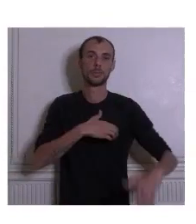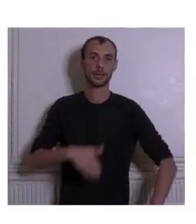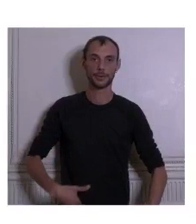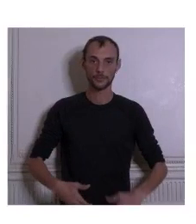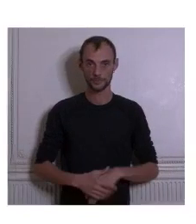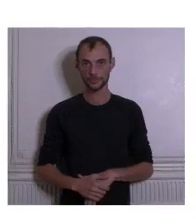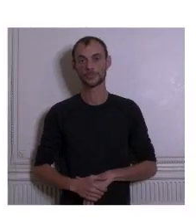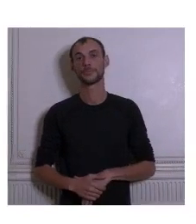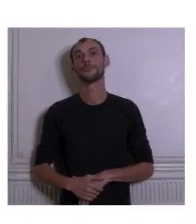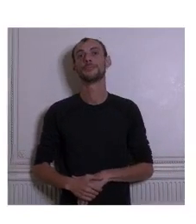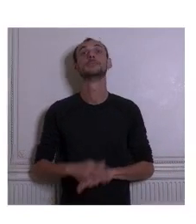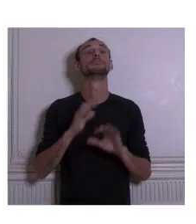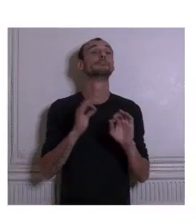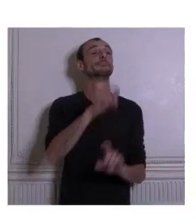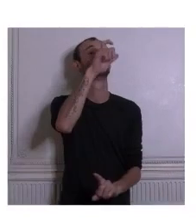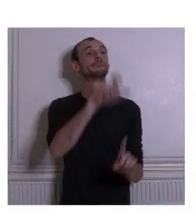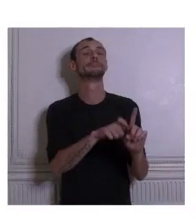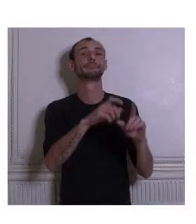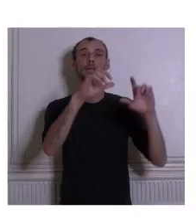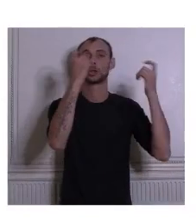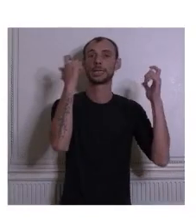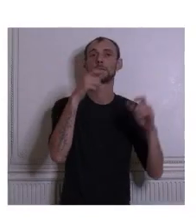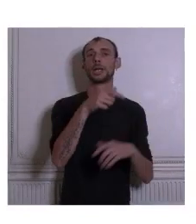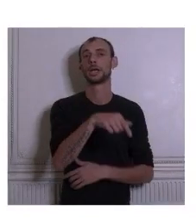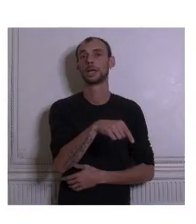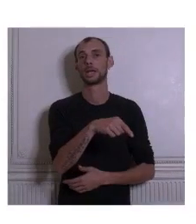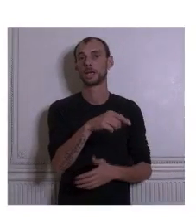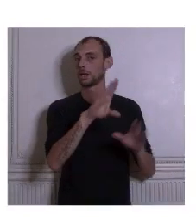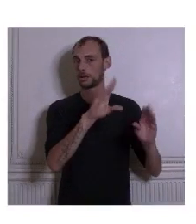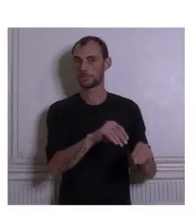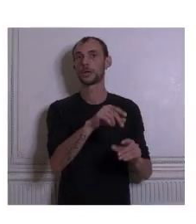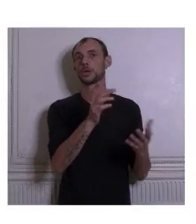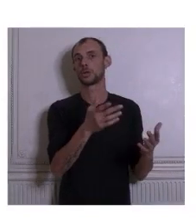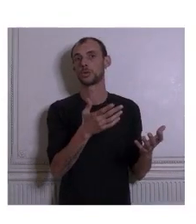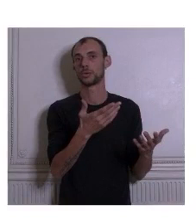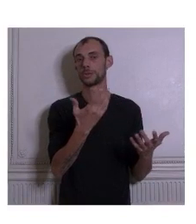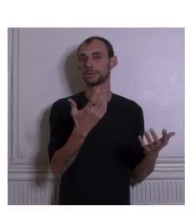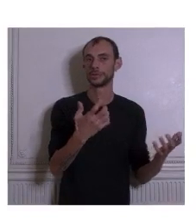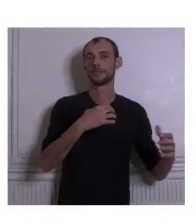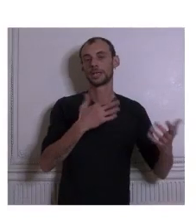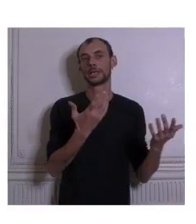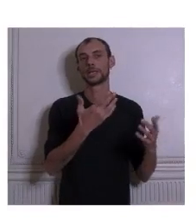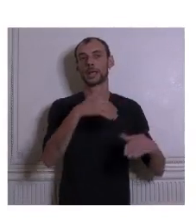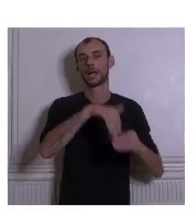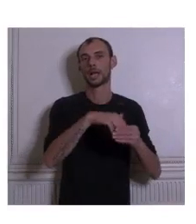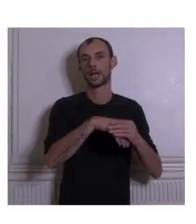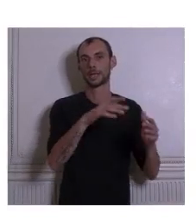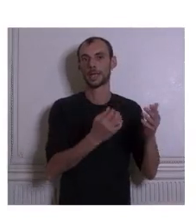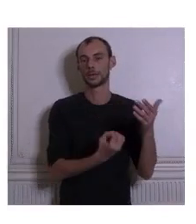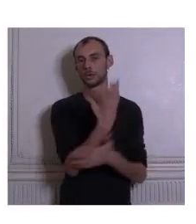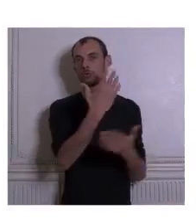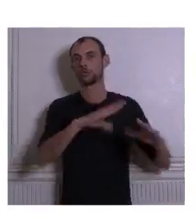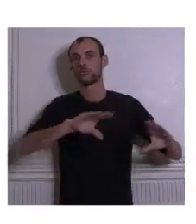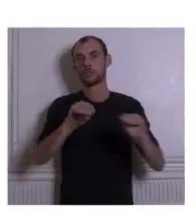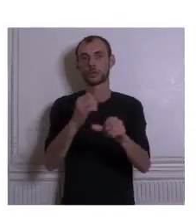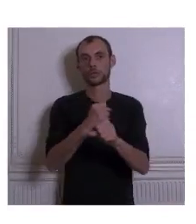présentée à l'ouverture de la saison culturelle de l'année dernière et qui avait présenté à l'époque Souffle. Voilà, donc c'est